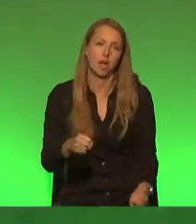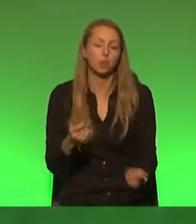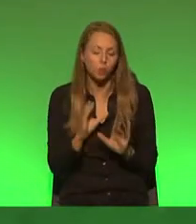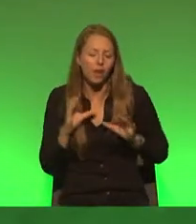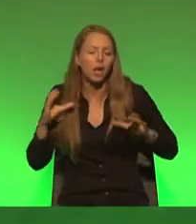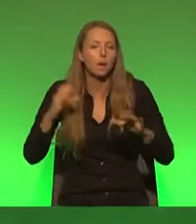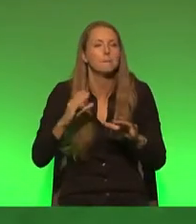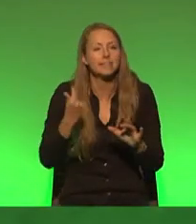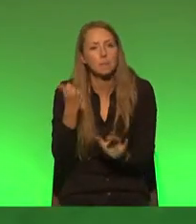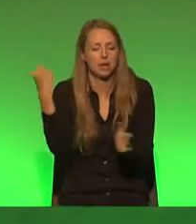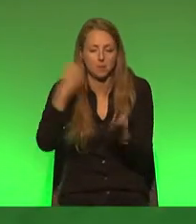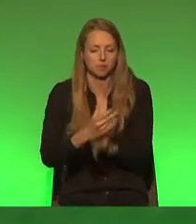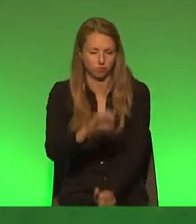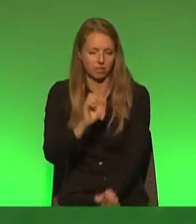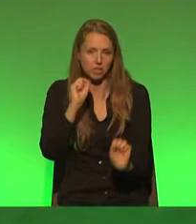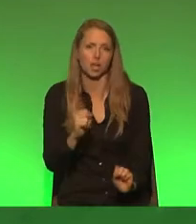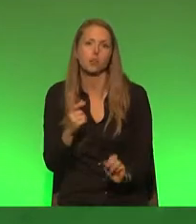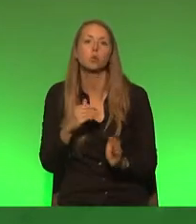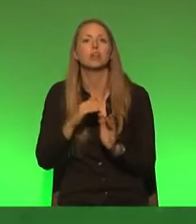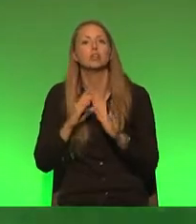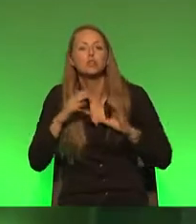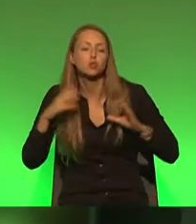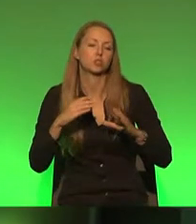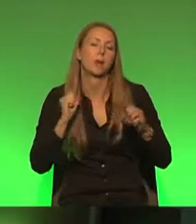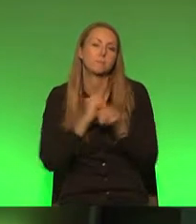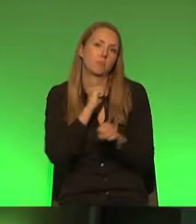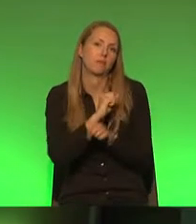die wir dann in den Wahlkämpfen streiten.